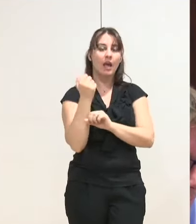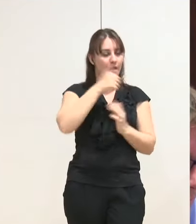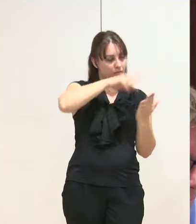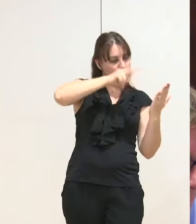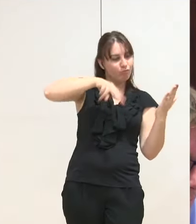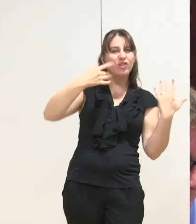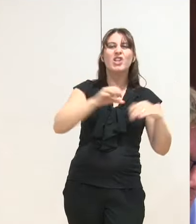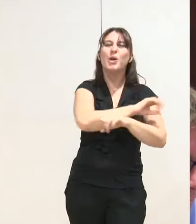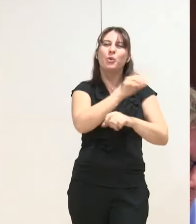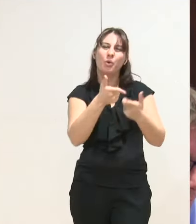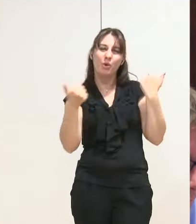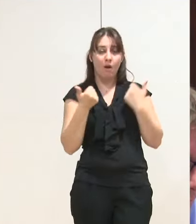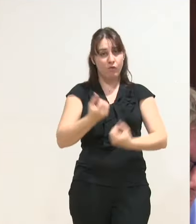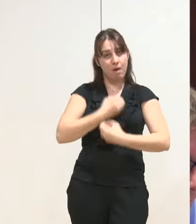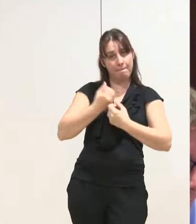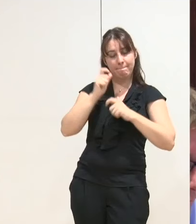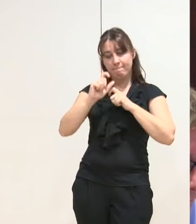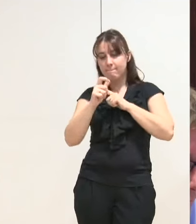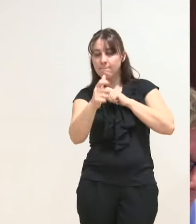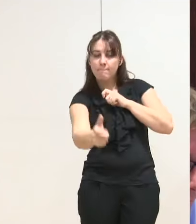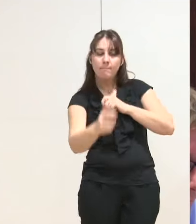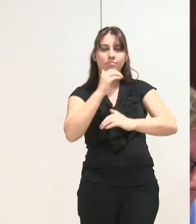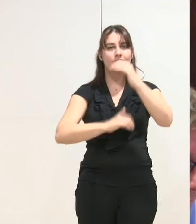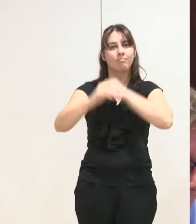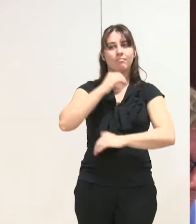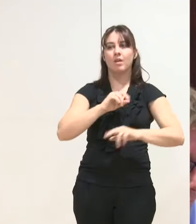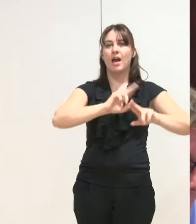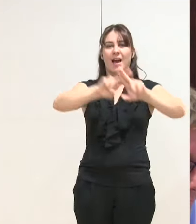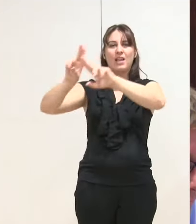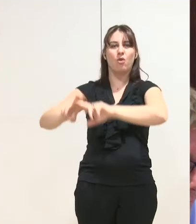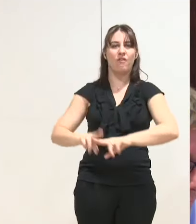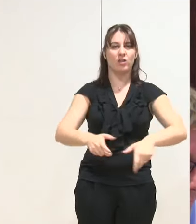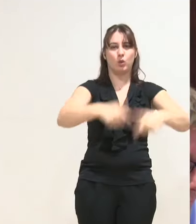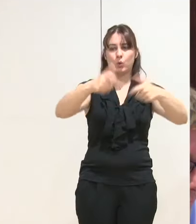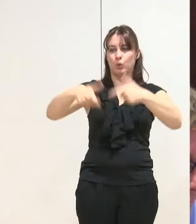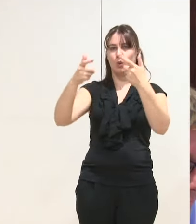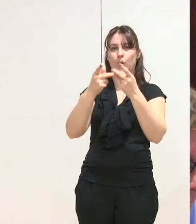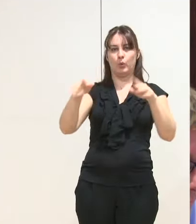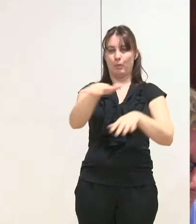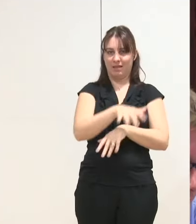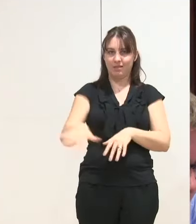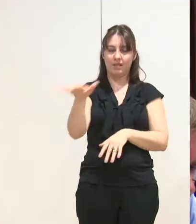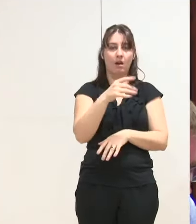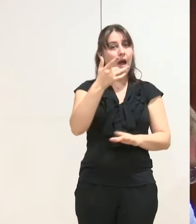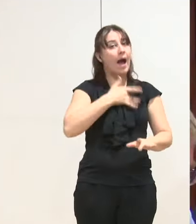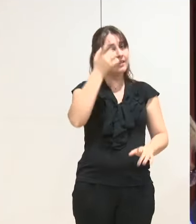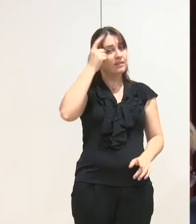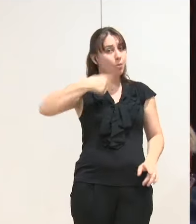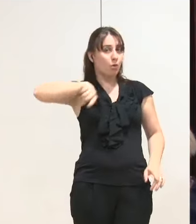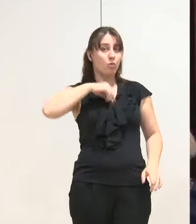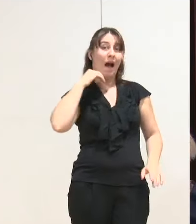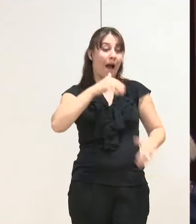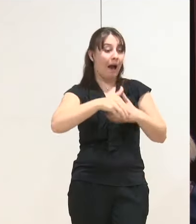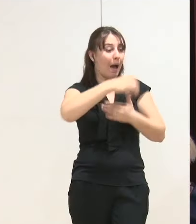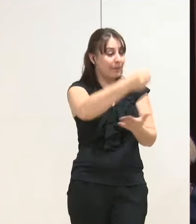vous venez de dire d'échanger sur la suite du plan de rénovation urbaine donc ce qui serait intéressant pour nous c'est que vous nous disiez assez vite quel